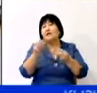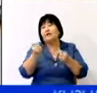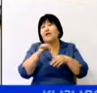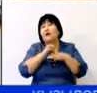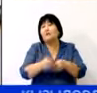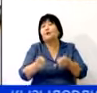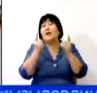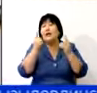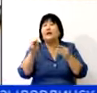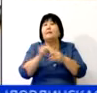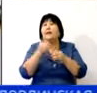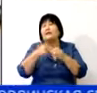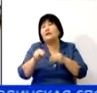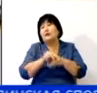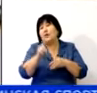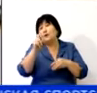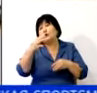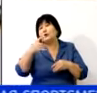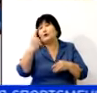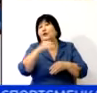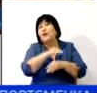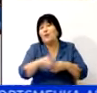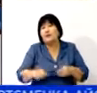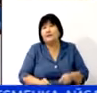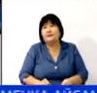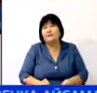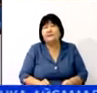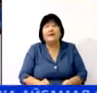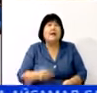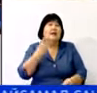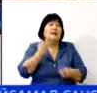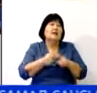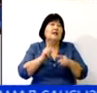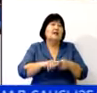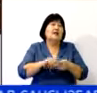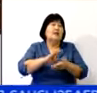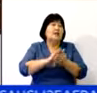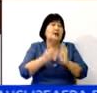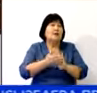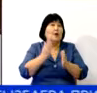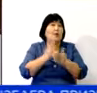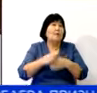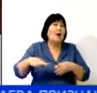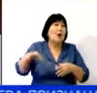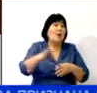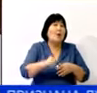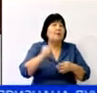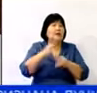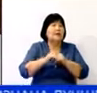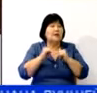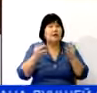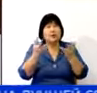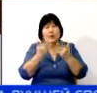проведен капитальный и средний ремонт 141 улицы. Несмотря на сложившиеся условия, в областном центре растет